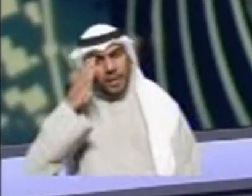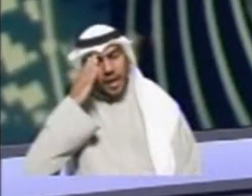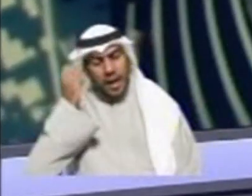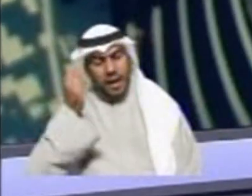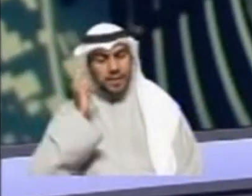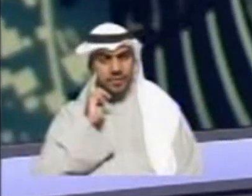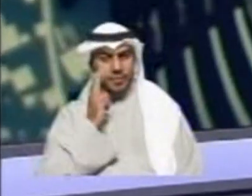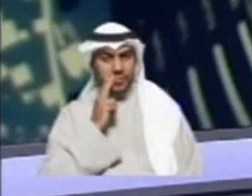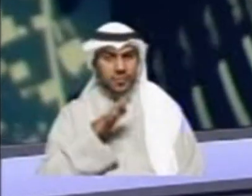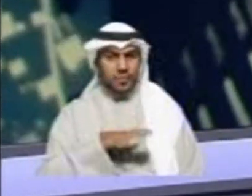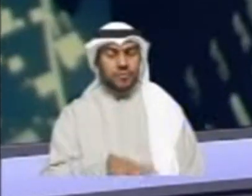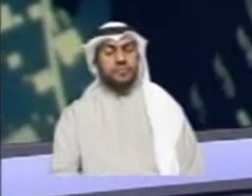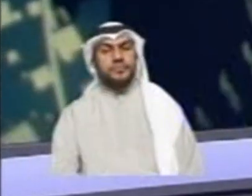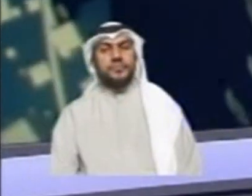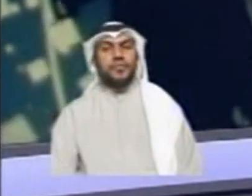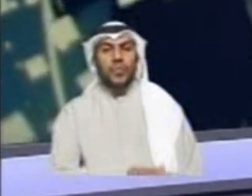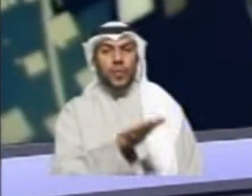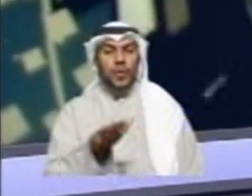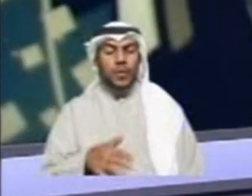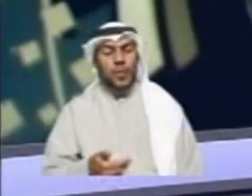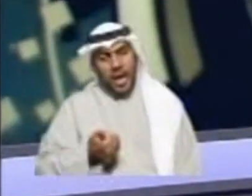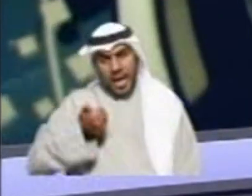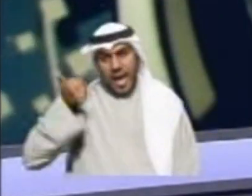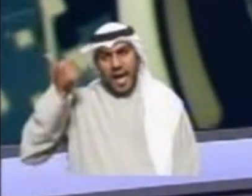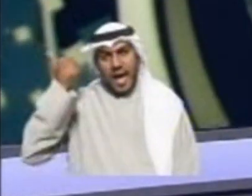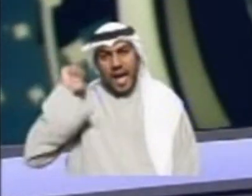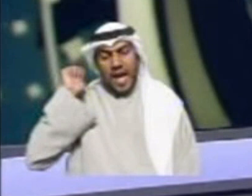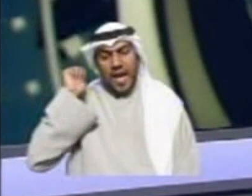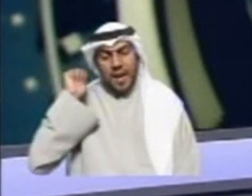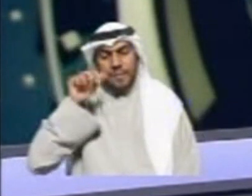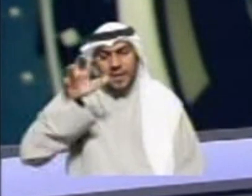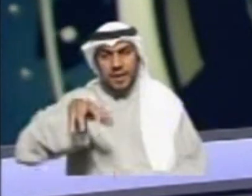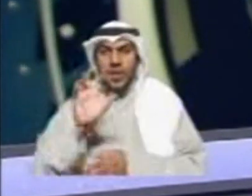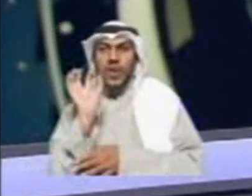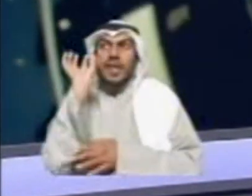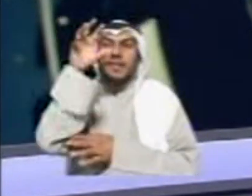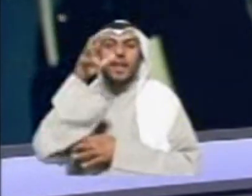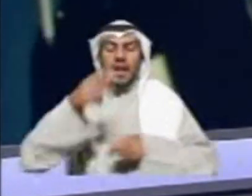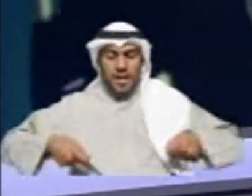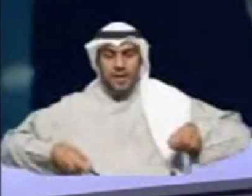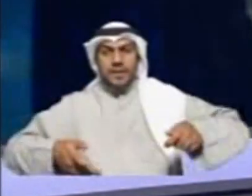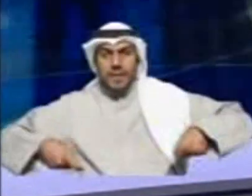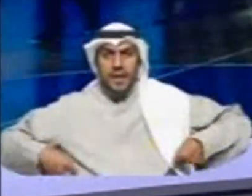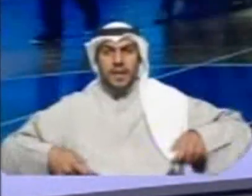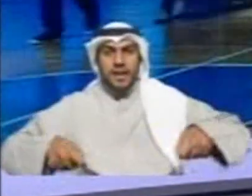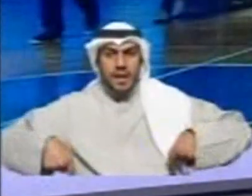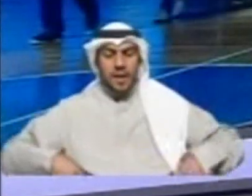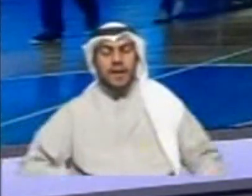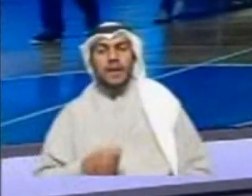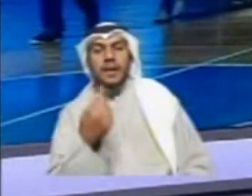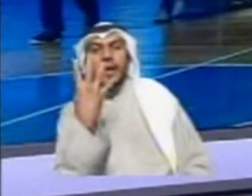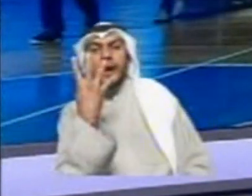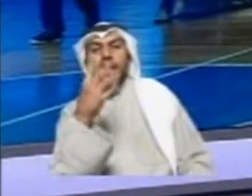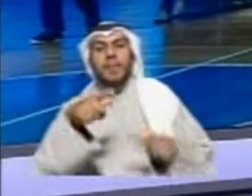انطلقت أمس منافسات بطولة الخليج التاسعة لكرة السلة على كراسي المتحركة بمشاركة 4 منتخبات خليجية،